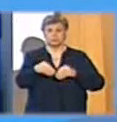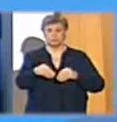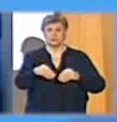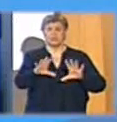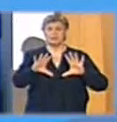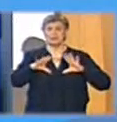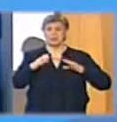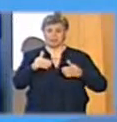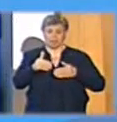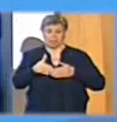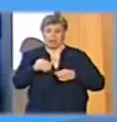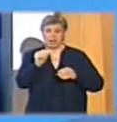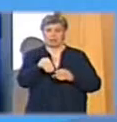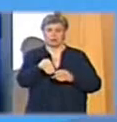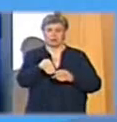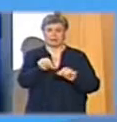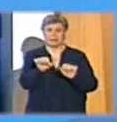εκλογές.